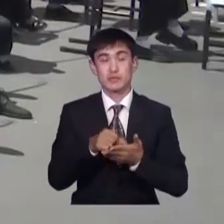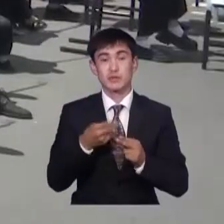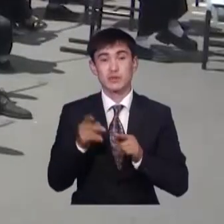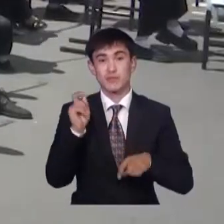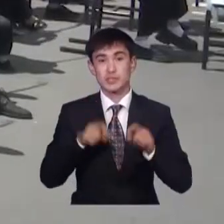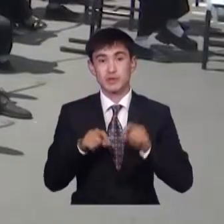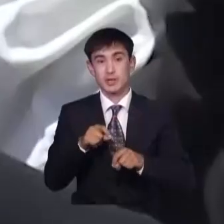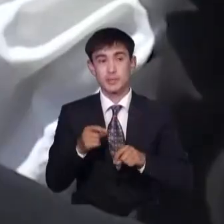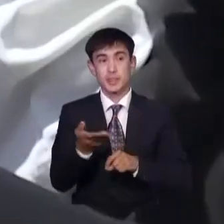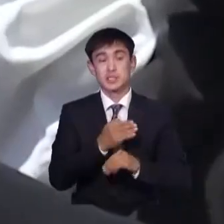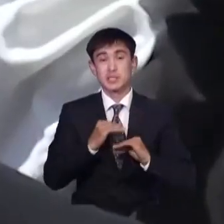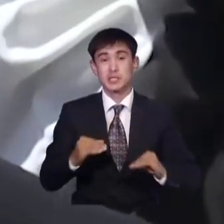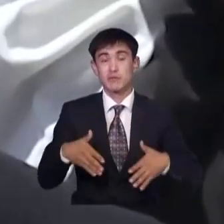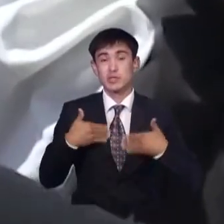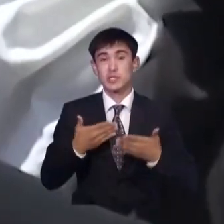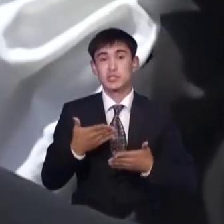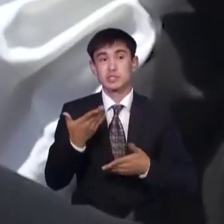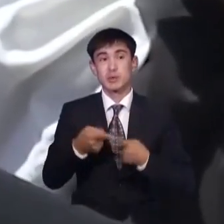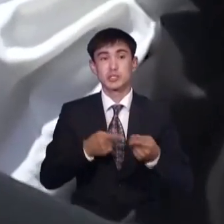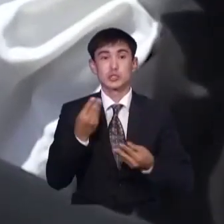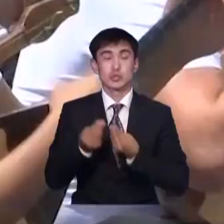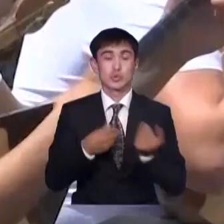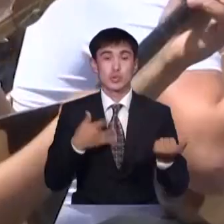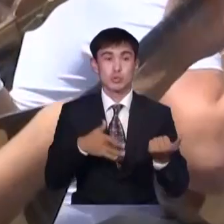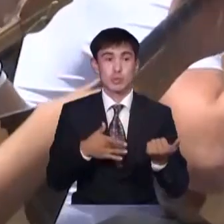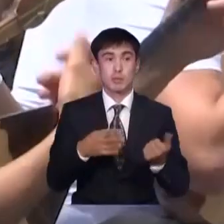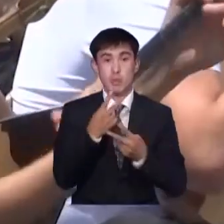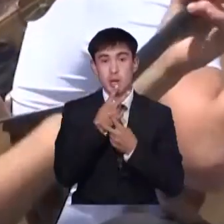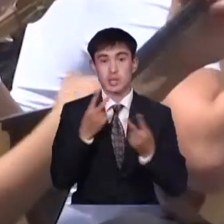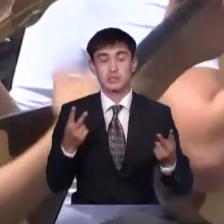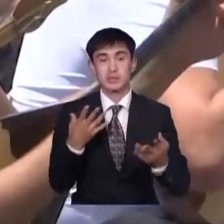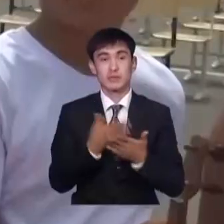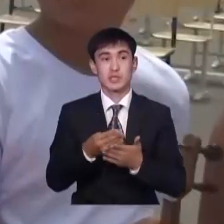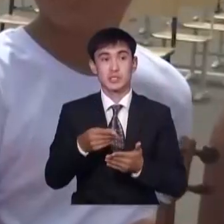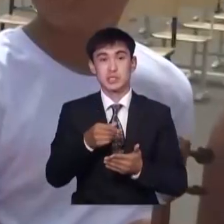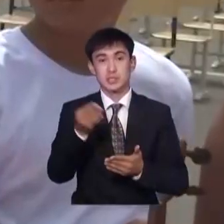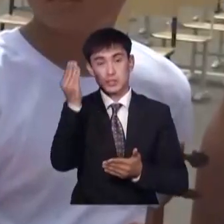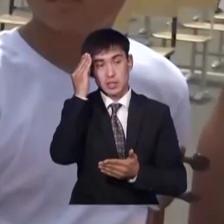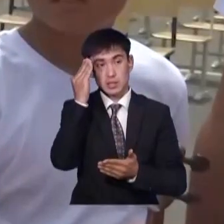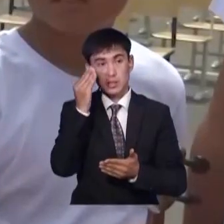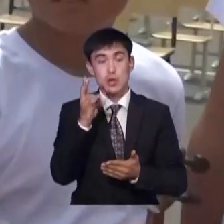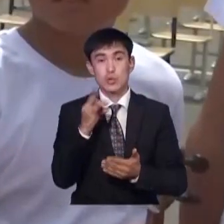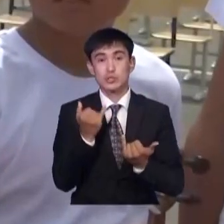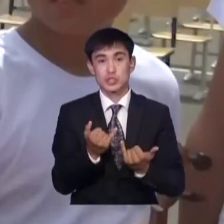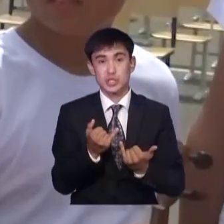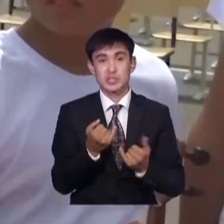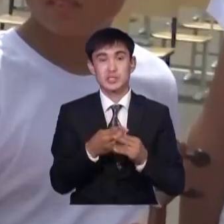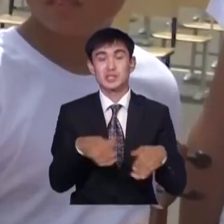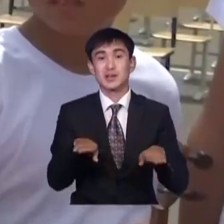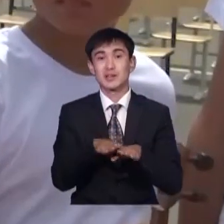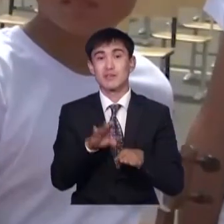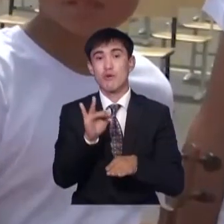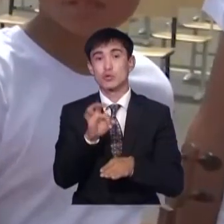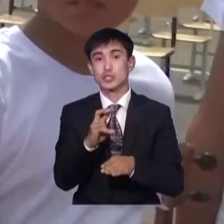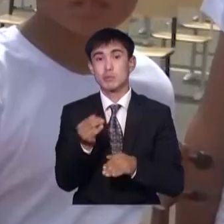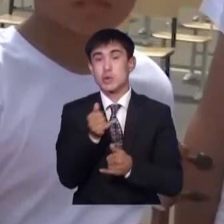этом фестивале. Наши дети выражают себя через игру на домбре, демонстрируют свои скрытые таланты. Однако сейчас из-за закрытия